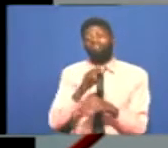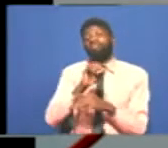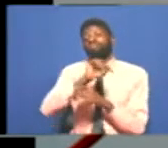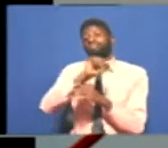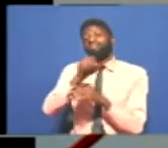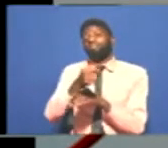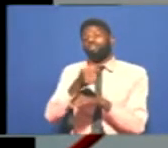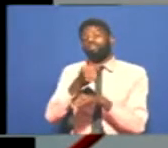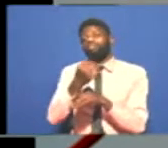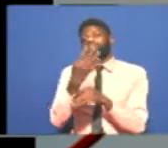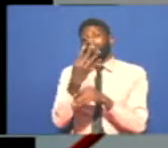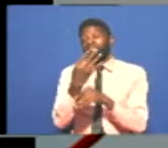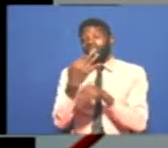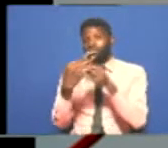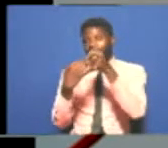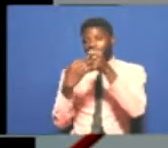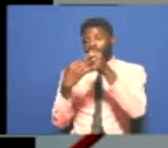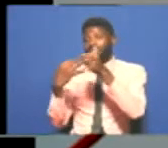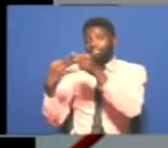5,488. Wagonjwa